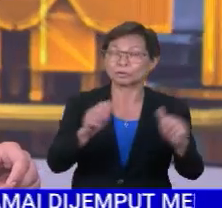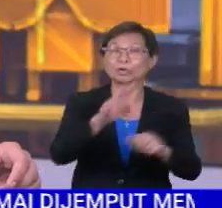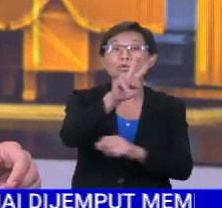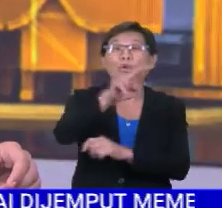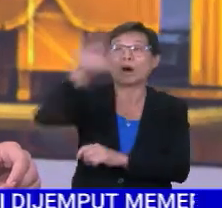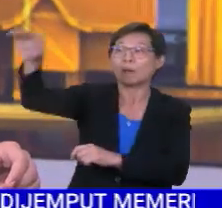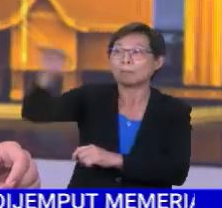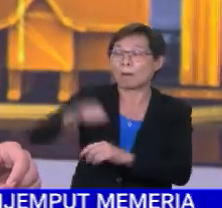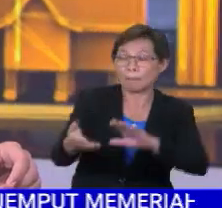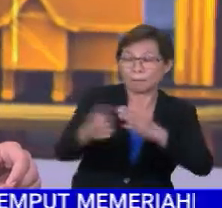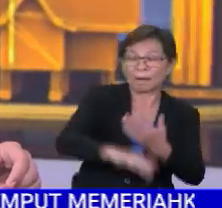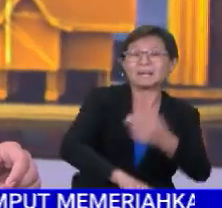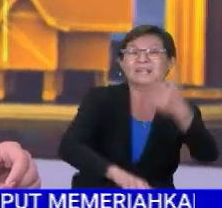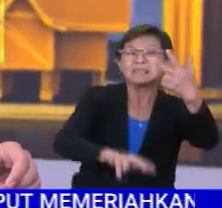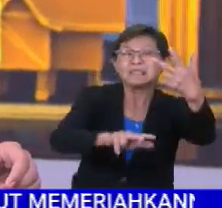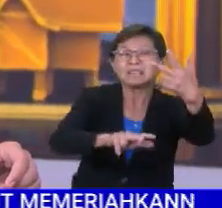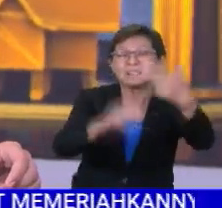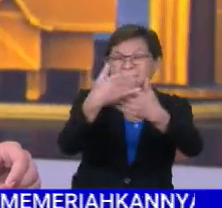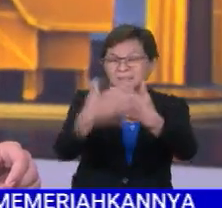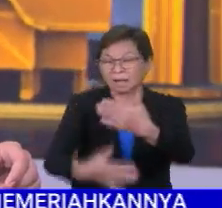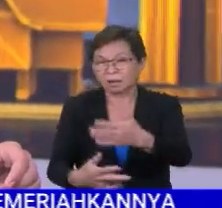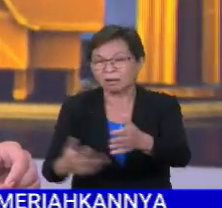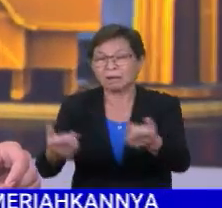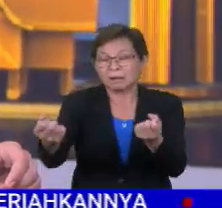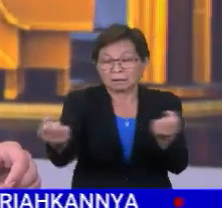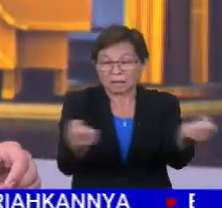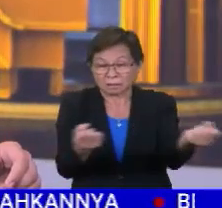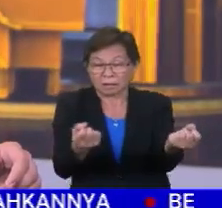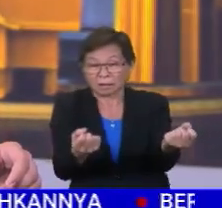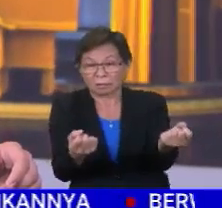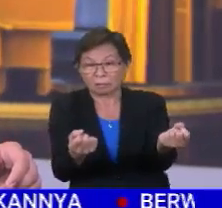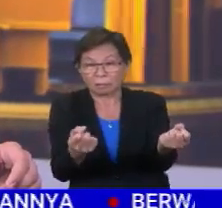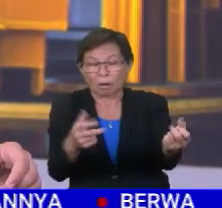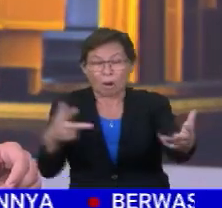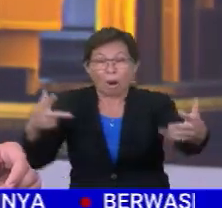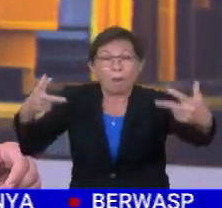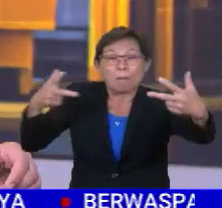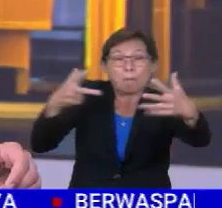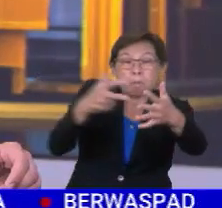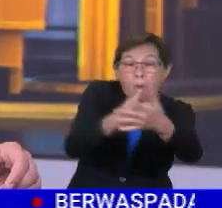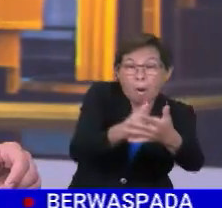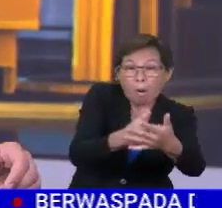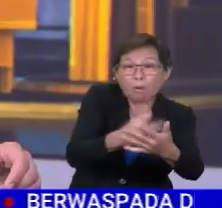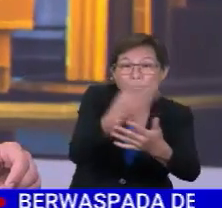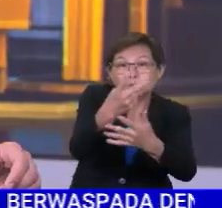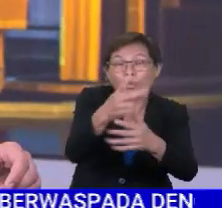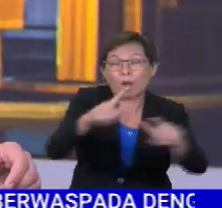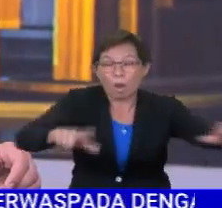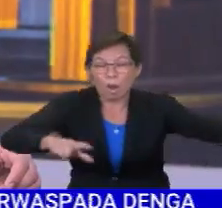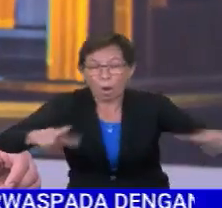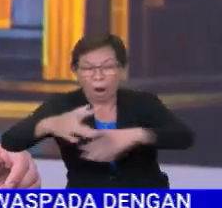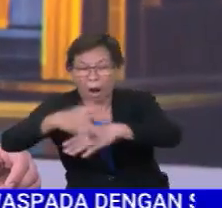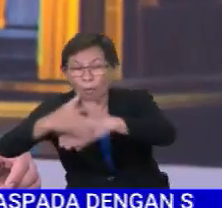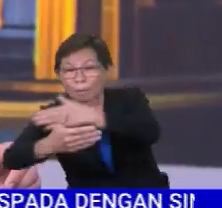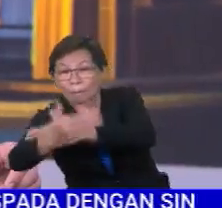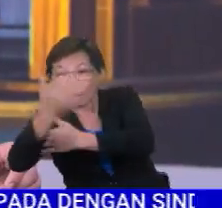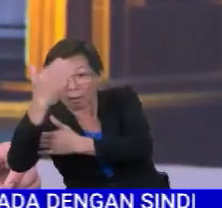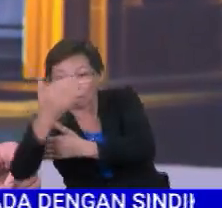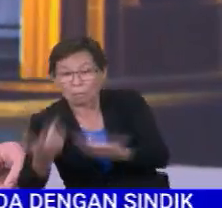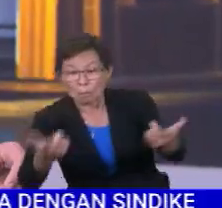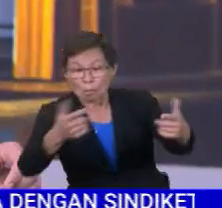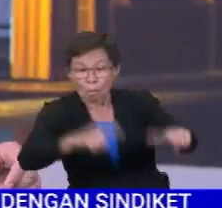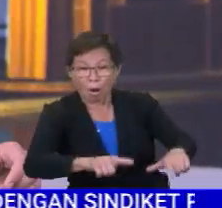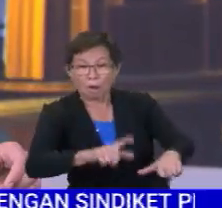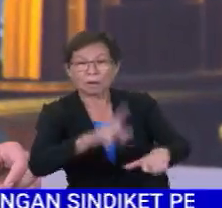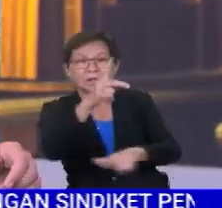cuma udah mandi kalau tiga lagi cedera selepas kendaraannya dinaiki terbabit kemenangannya melibatkannya dua buah Lori awal pagi tadi dalam